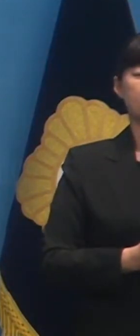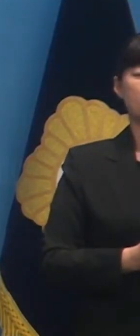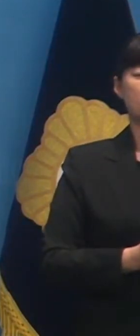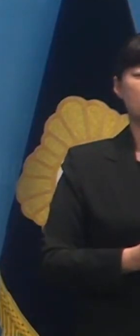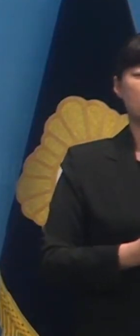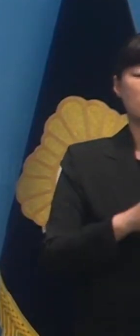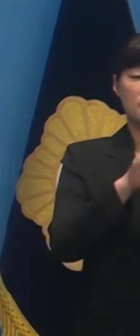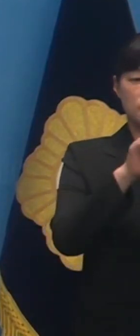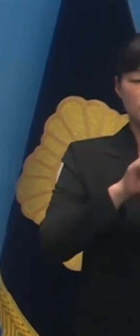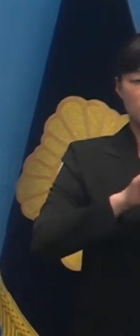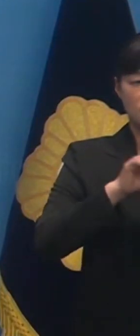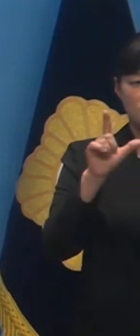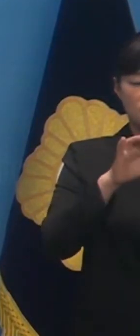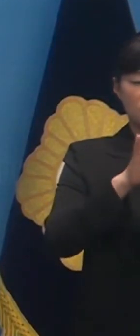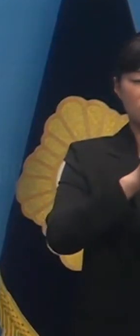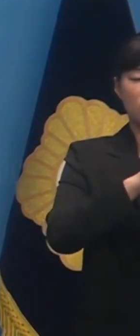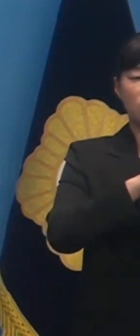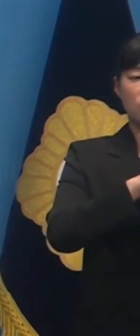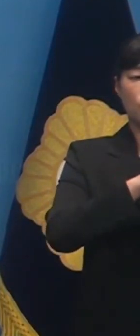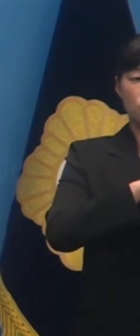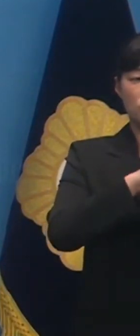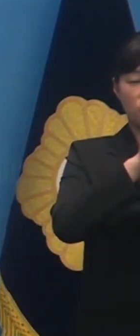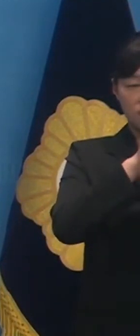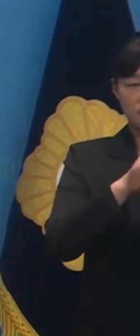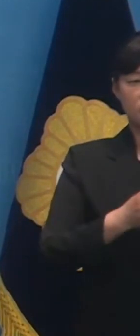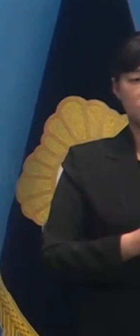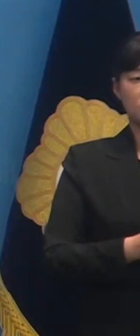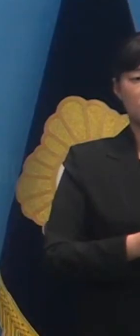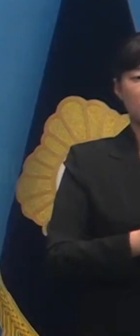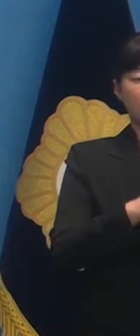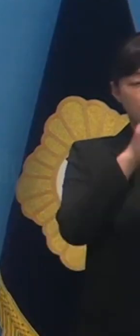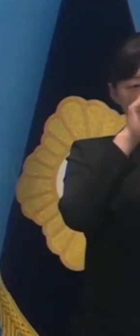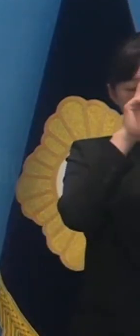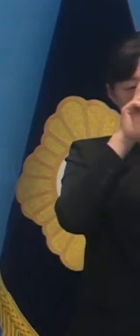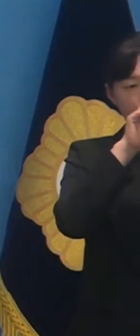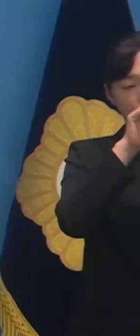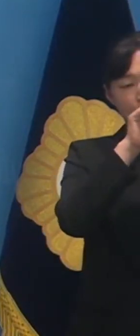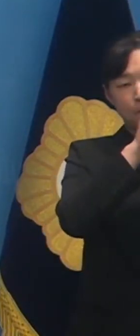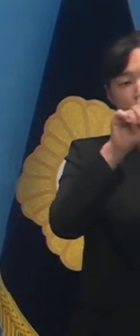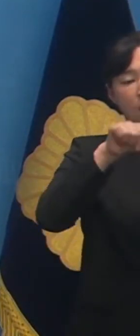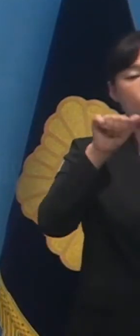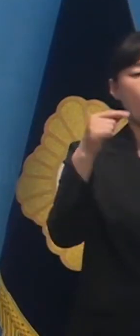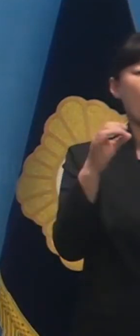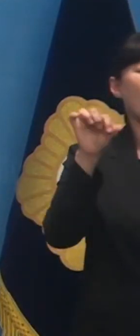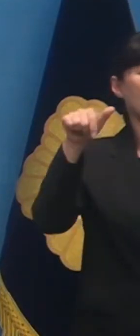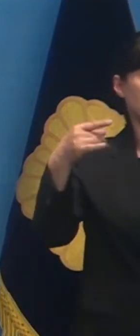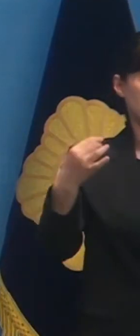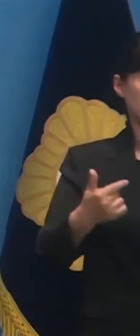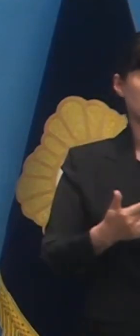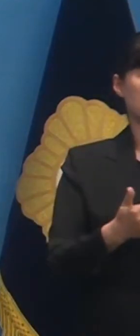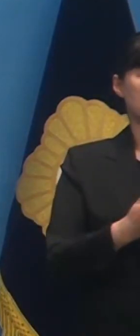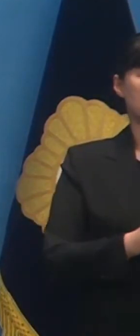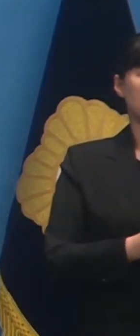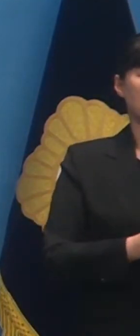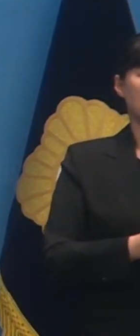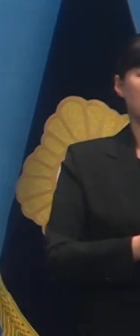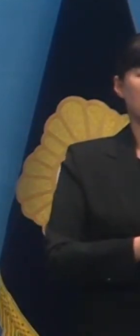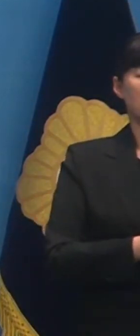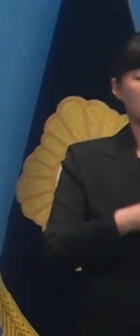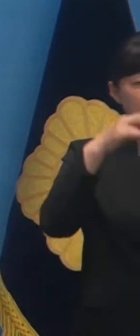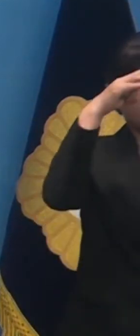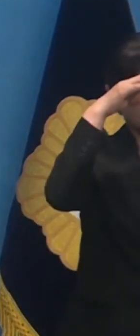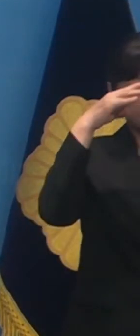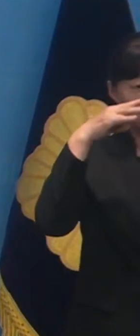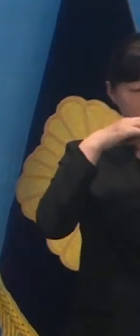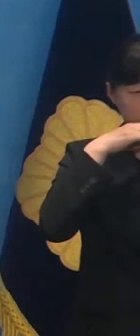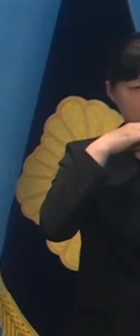같은 날 11일 오전 11시 박공근 한 카자흐스탄 의원친선 협회장은 의원실에서 누르발리